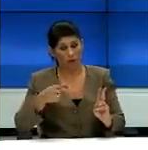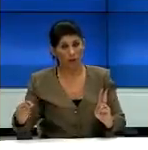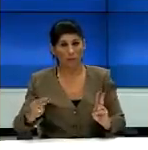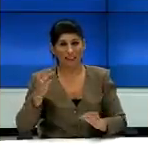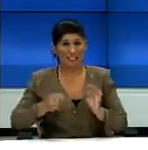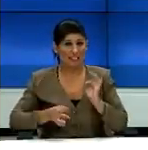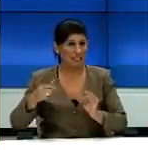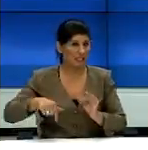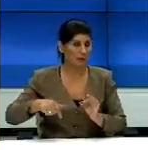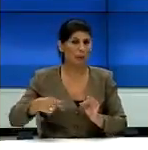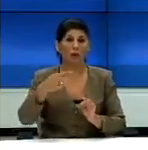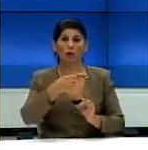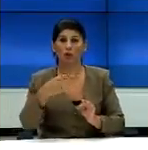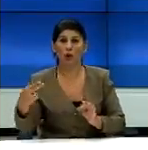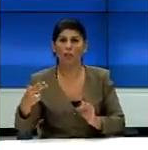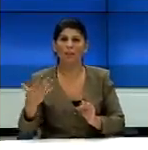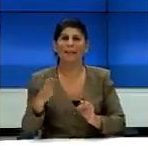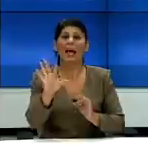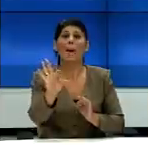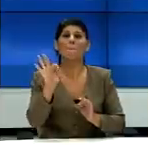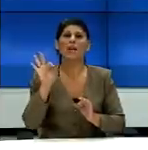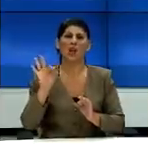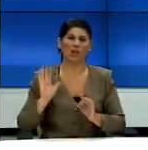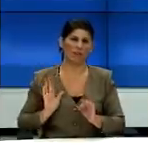σήμερα. Και το θέμα είναι η επιλογή